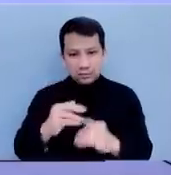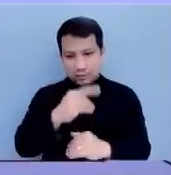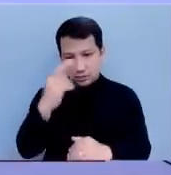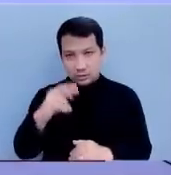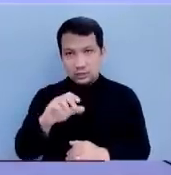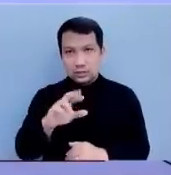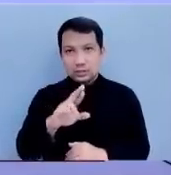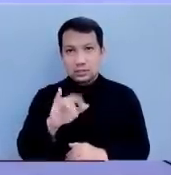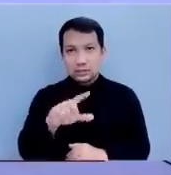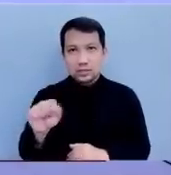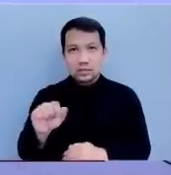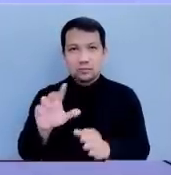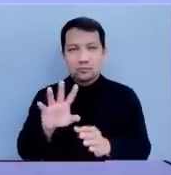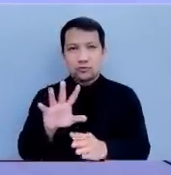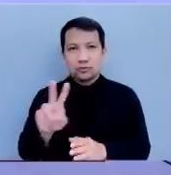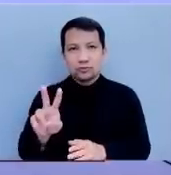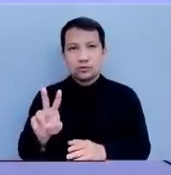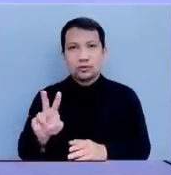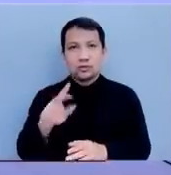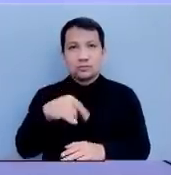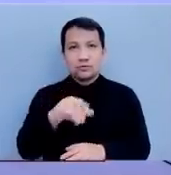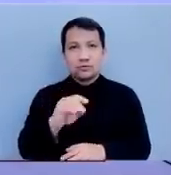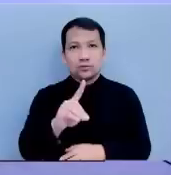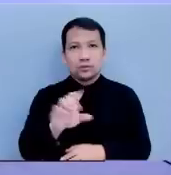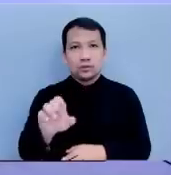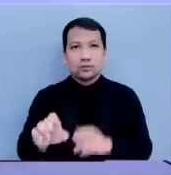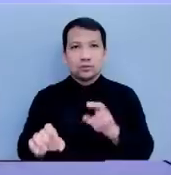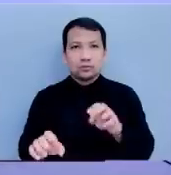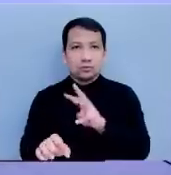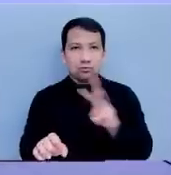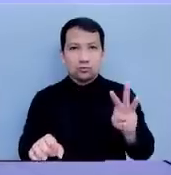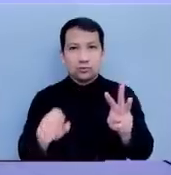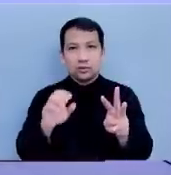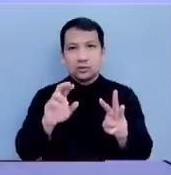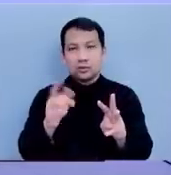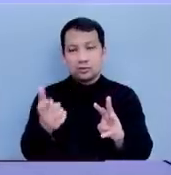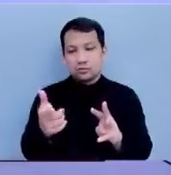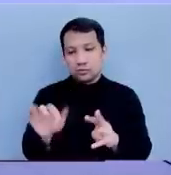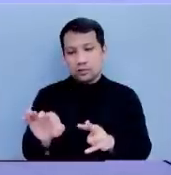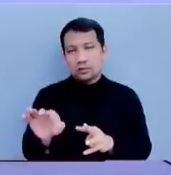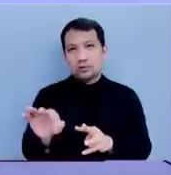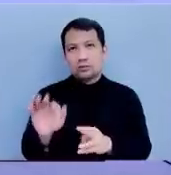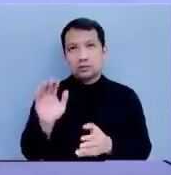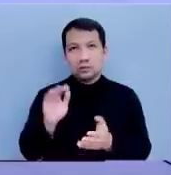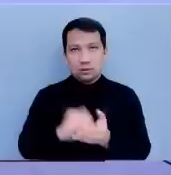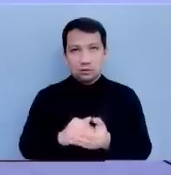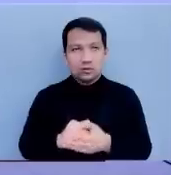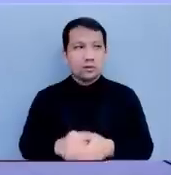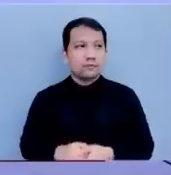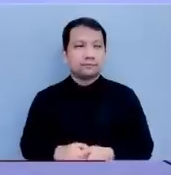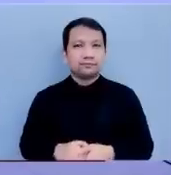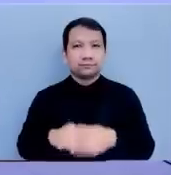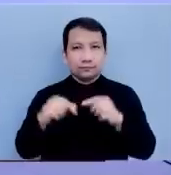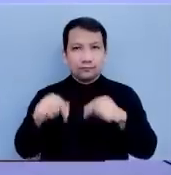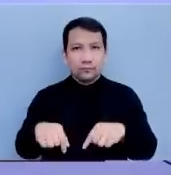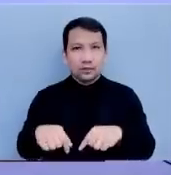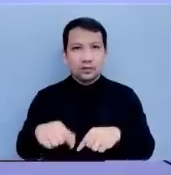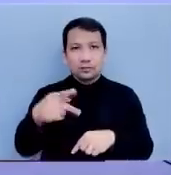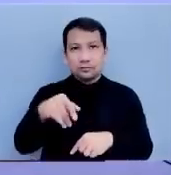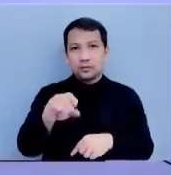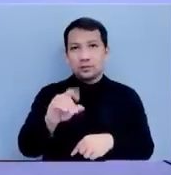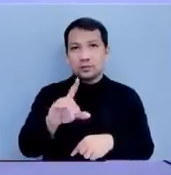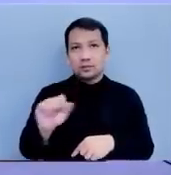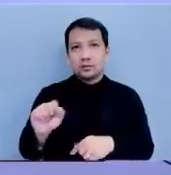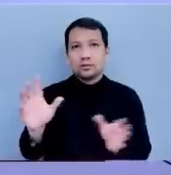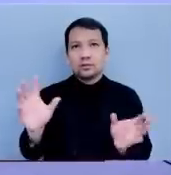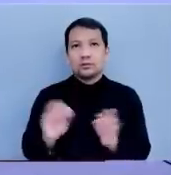merong 42,000 at barangay Rembo or West Rembo na may 29,000. Ito lamang pong Pio del Pilar na